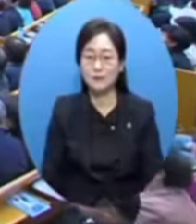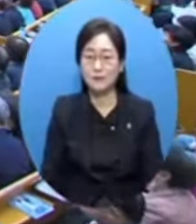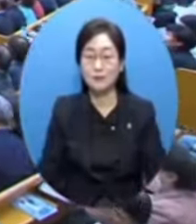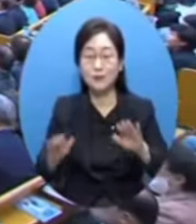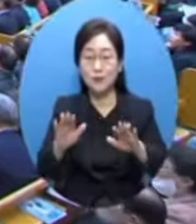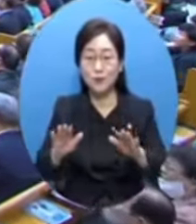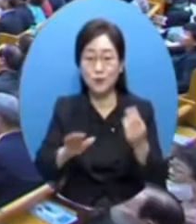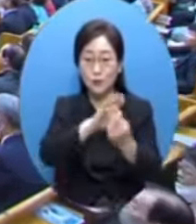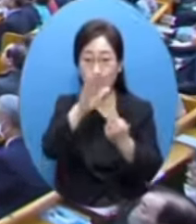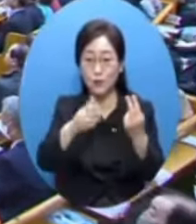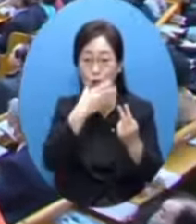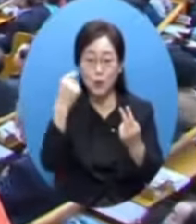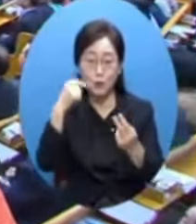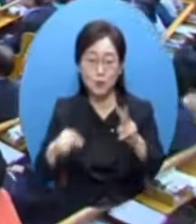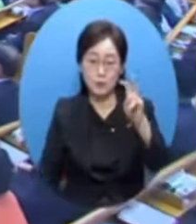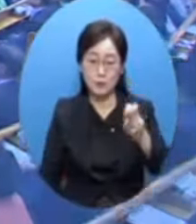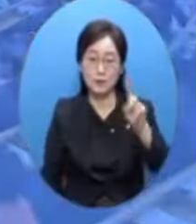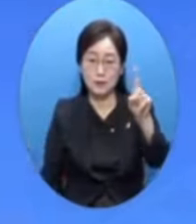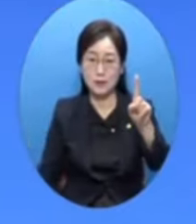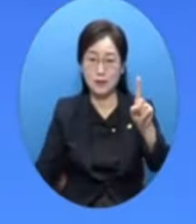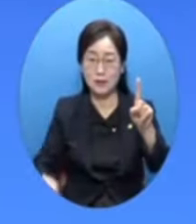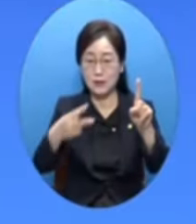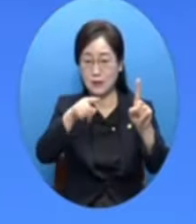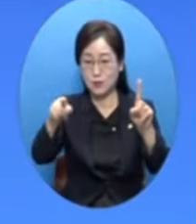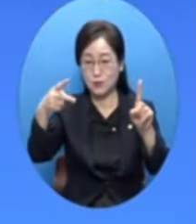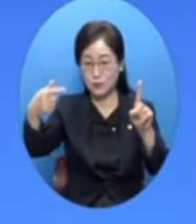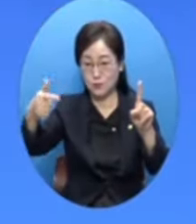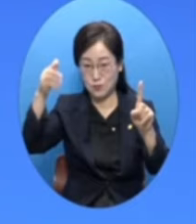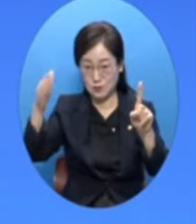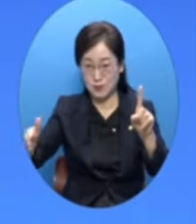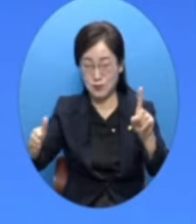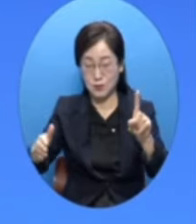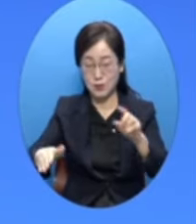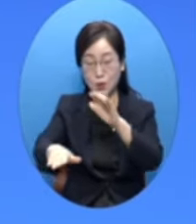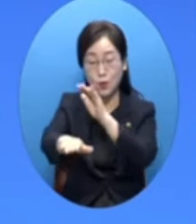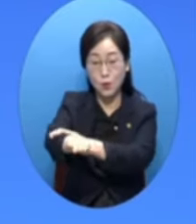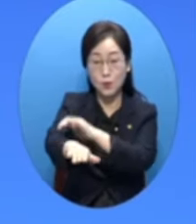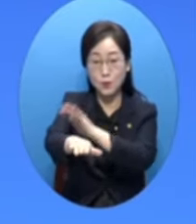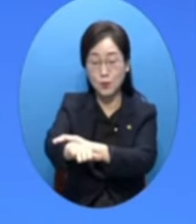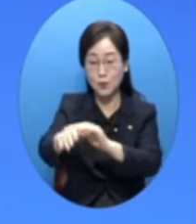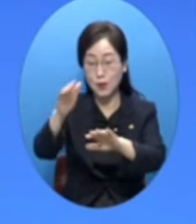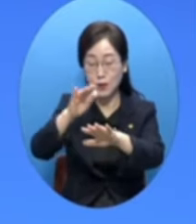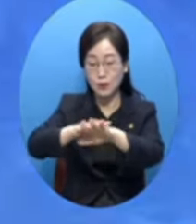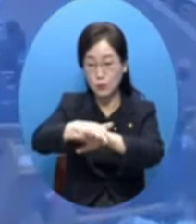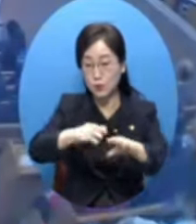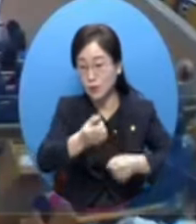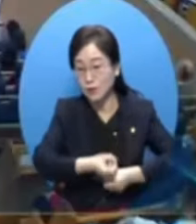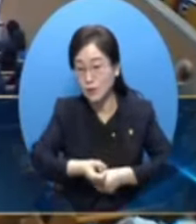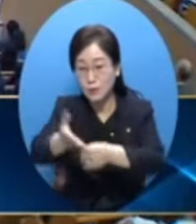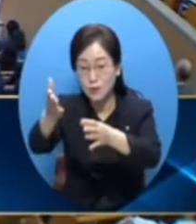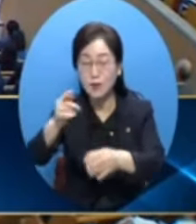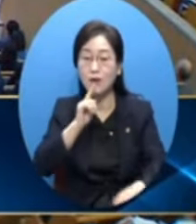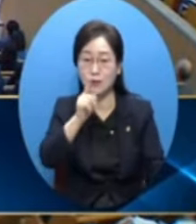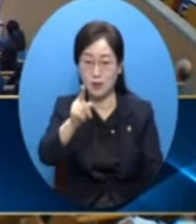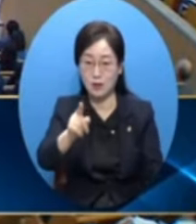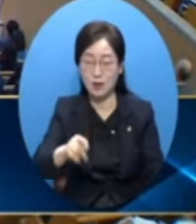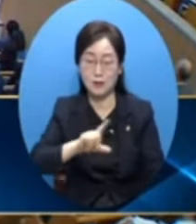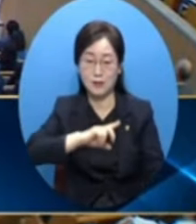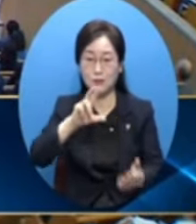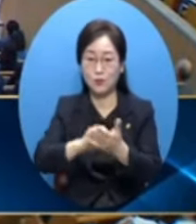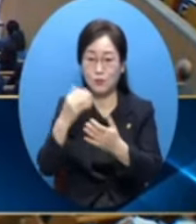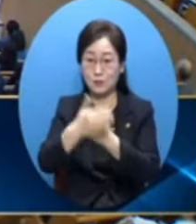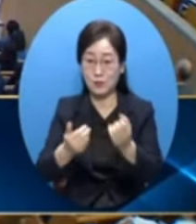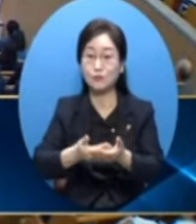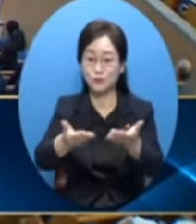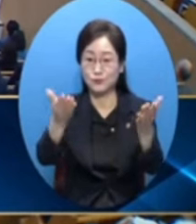오늘은 요한복음 21장 2절로 6절을 본문으로 하여서 오른편에 그물을 던지라 이와 같은 제목으로 함께 말씀 은혜를